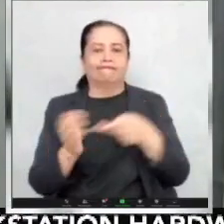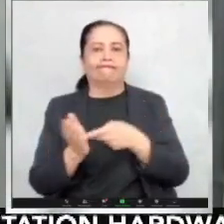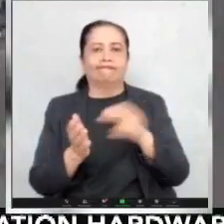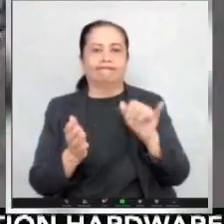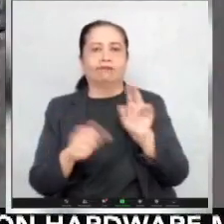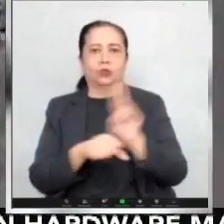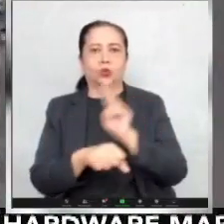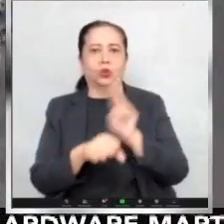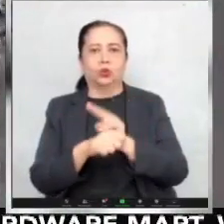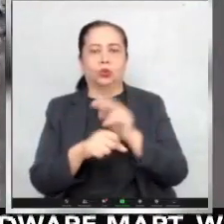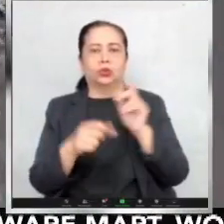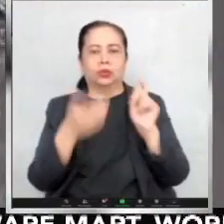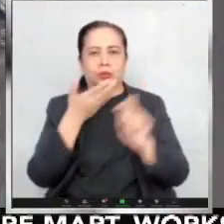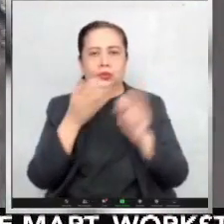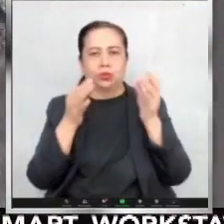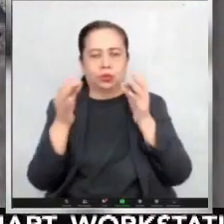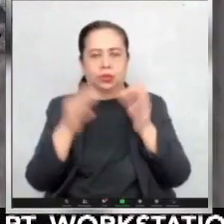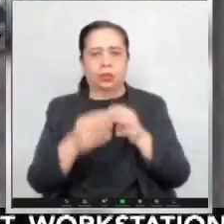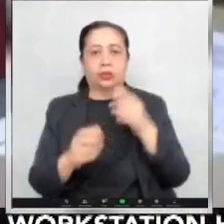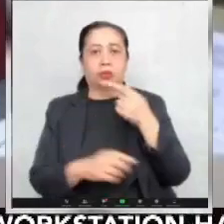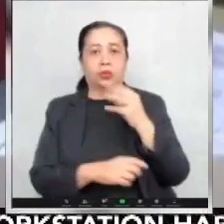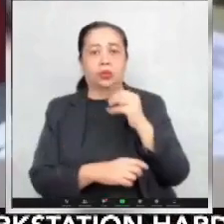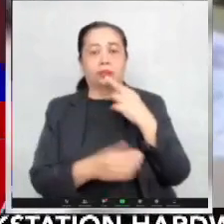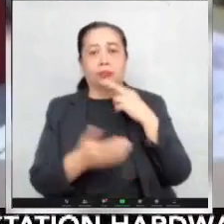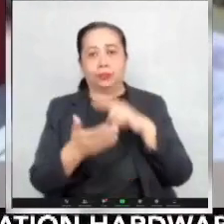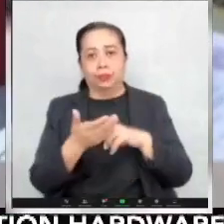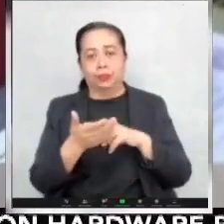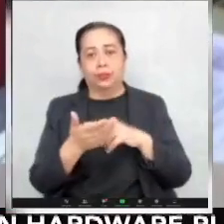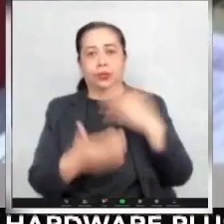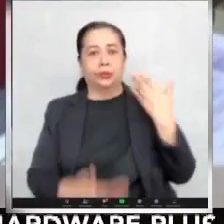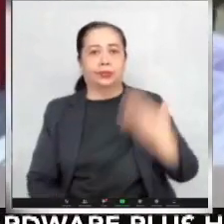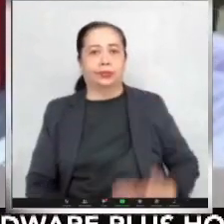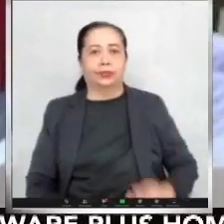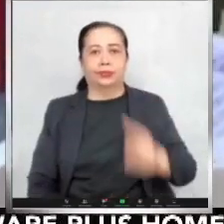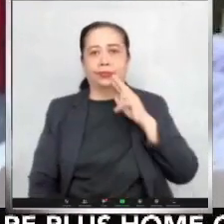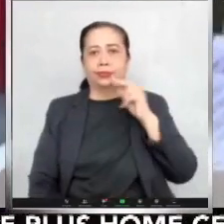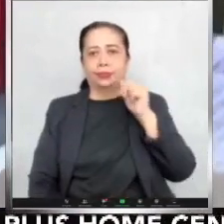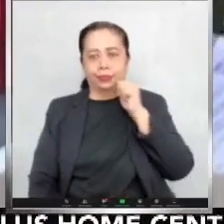droga. Para sa GMA Integrated News, Von Aquino, Nakatutok, 24 Oras.